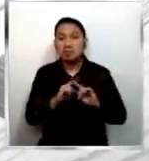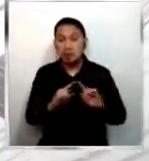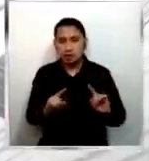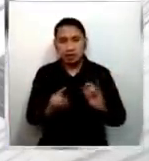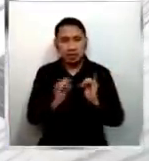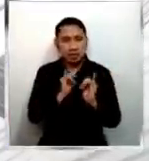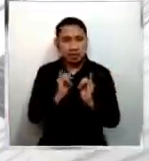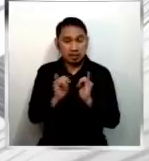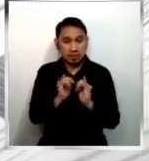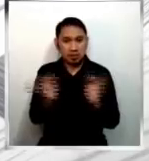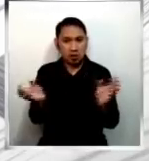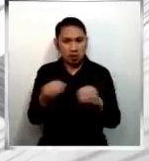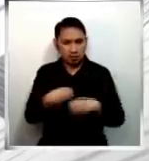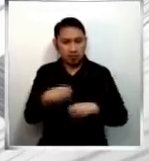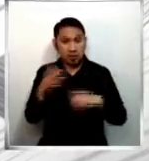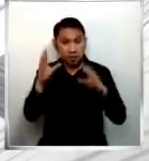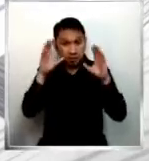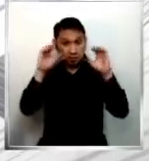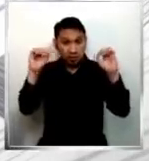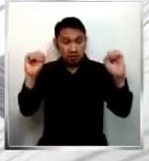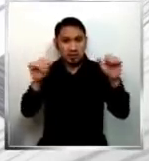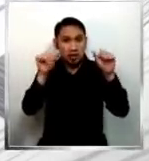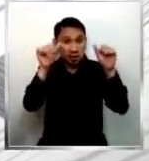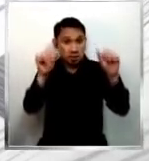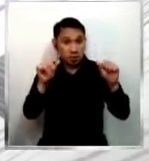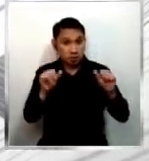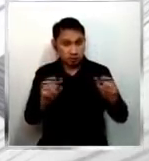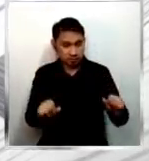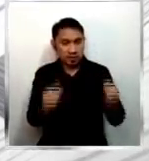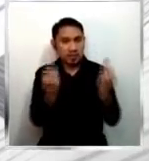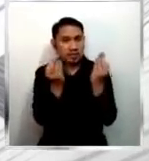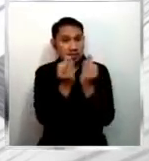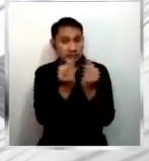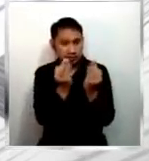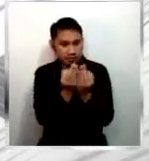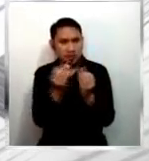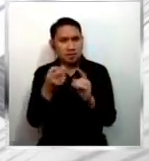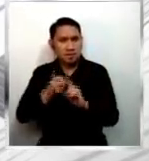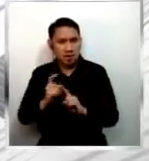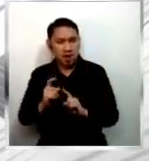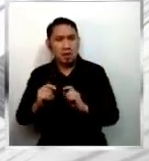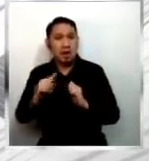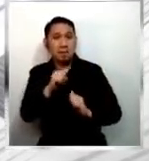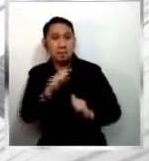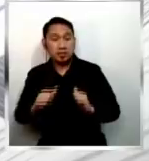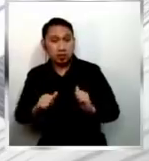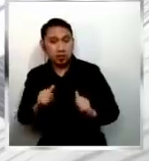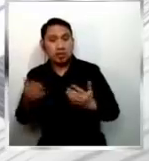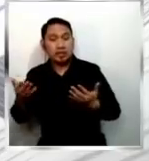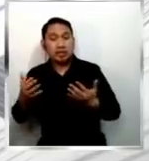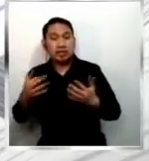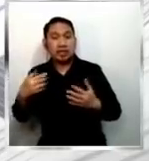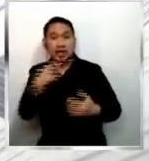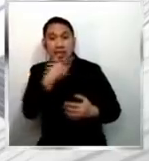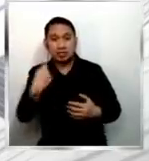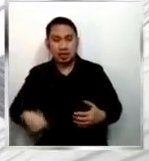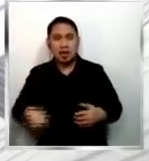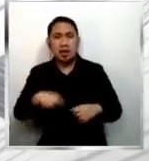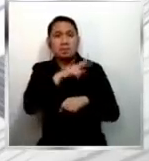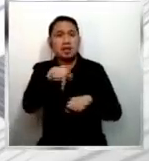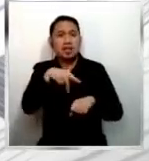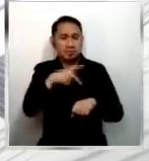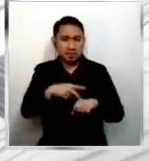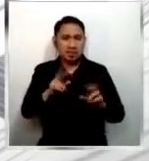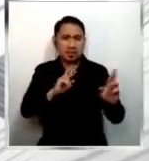of the President na ipinow sa Facebook page ng ating ambassador sa Russia, nakasaad na handa raw ang Pilipinas na makipagtulungan sa